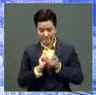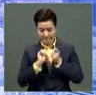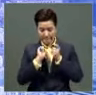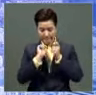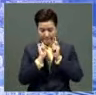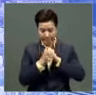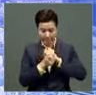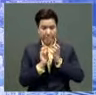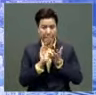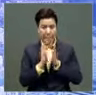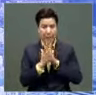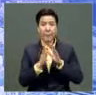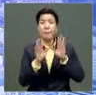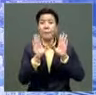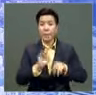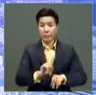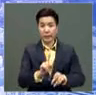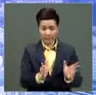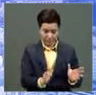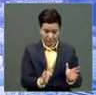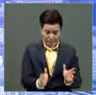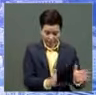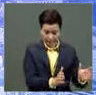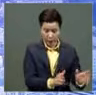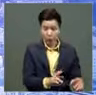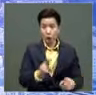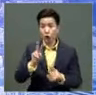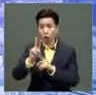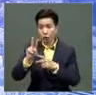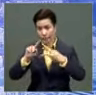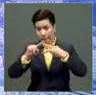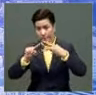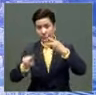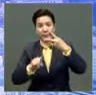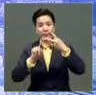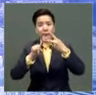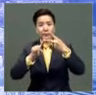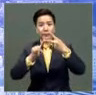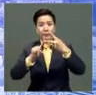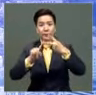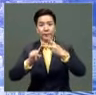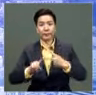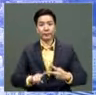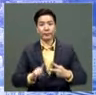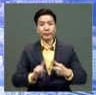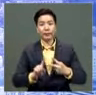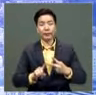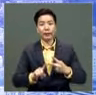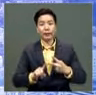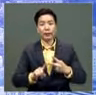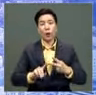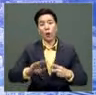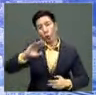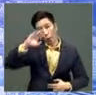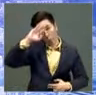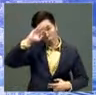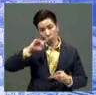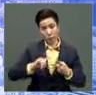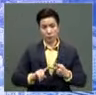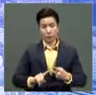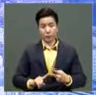ไรมาในรายที่2ก่อนครับเป็นการรายงานสอบสวนโร